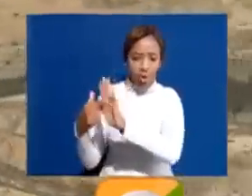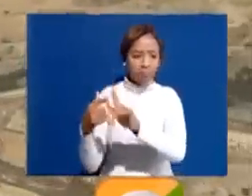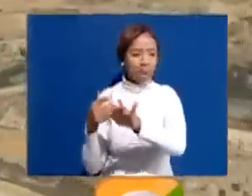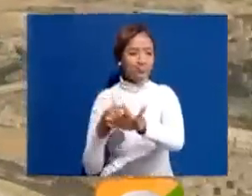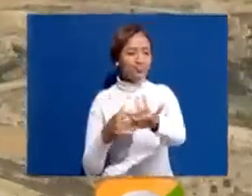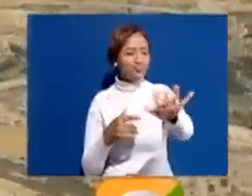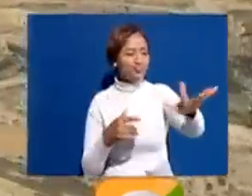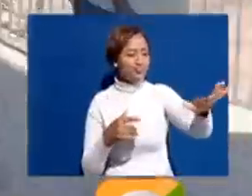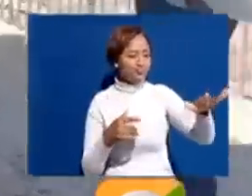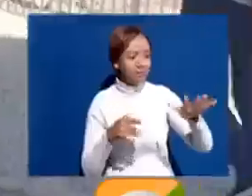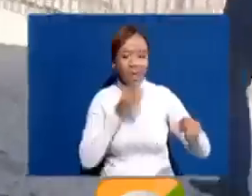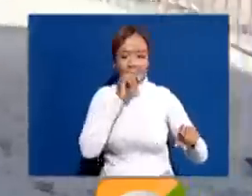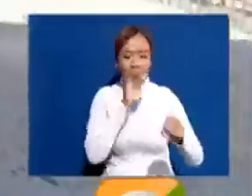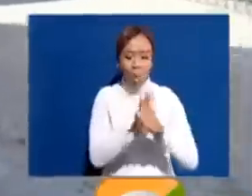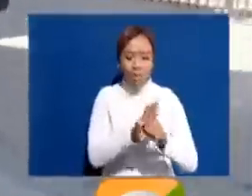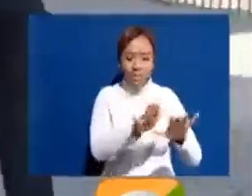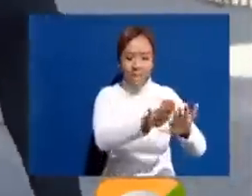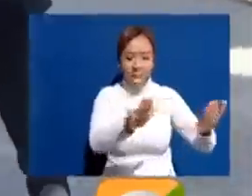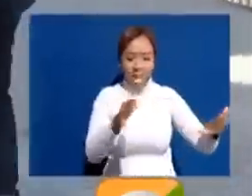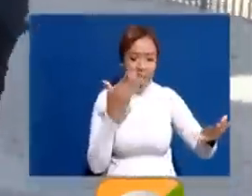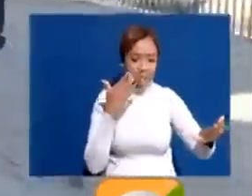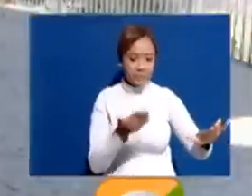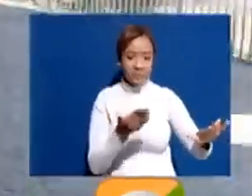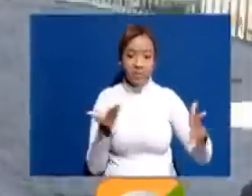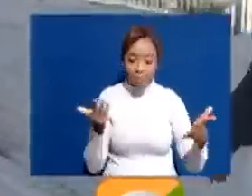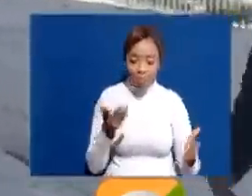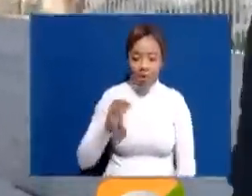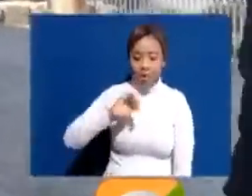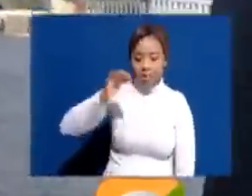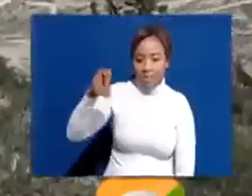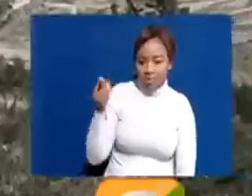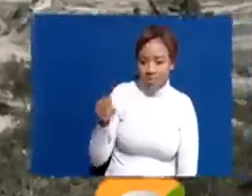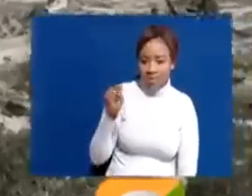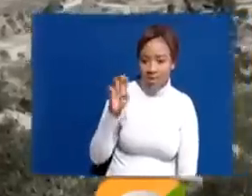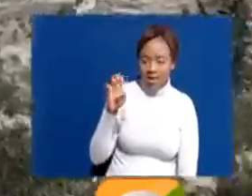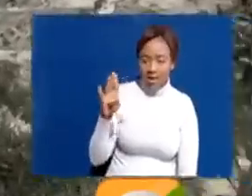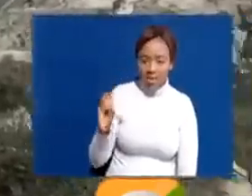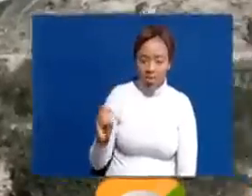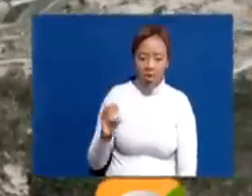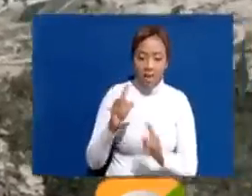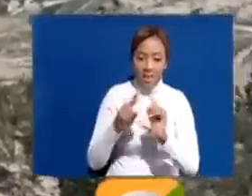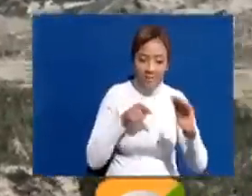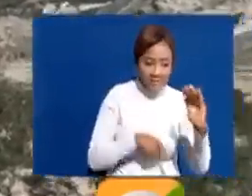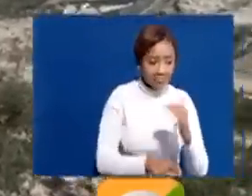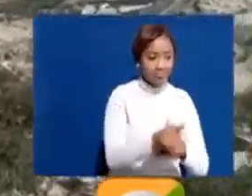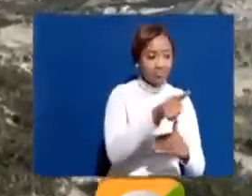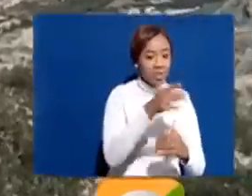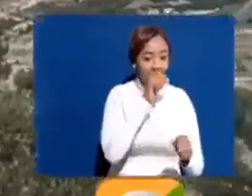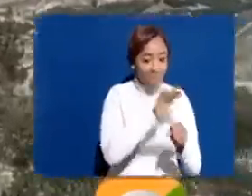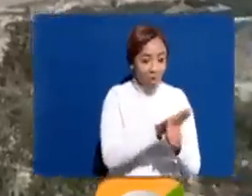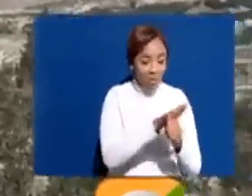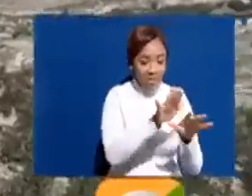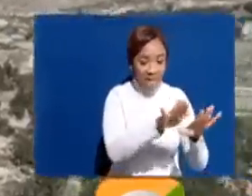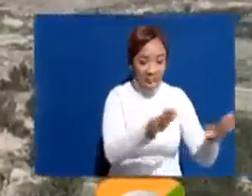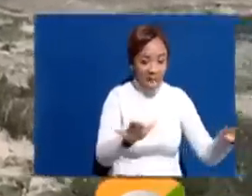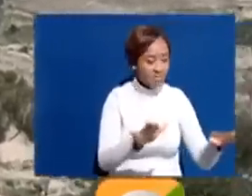ya Kanaan akiwa katika mlima huu. Hata hivyo, Musa hakuruhusiwa kufika katika nchi ya ahadi,